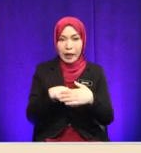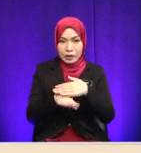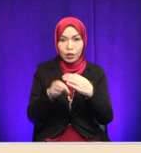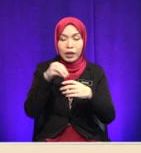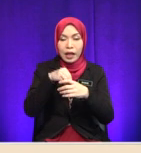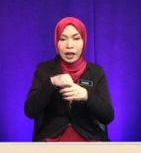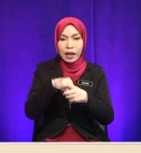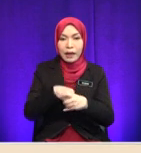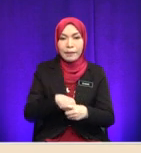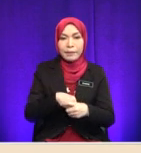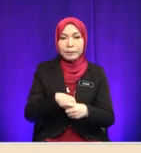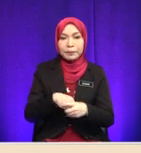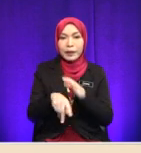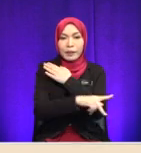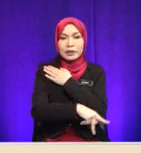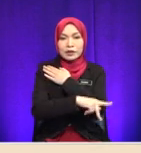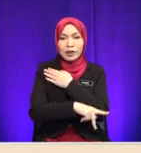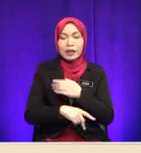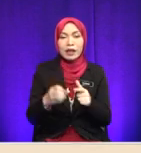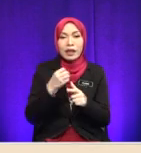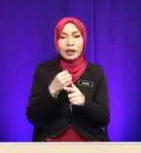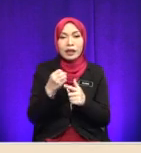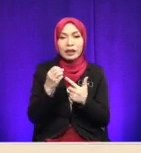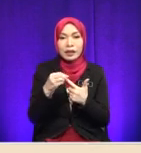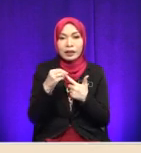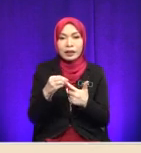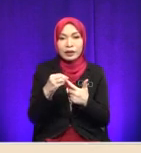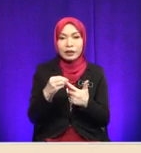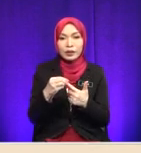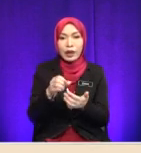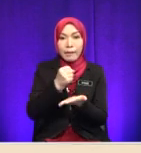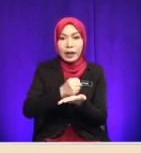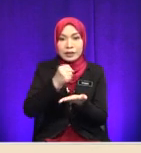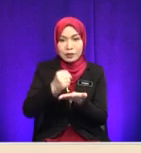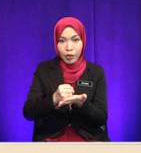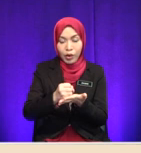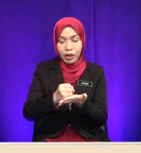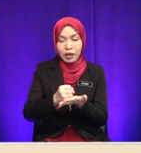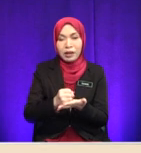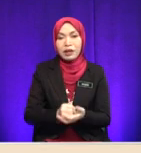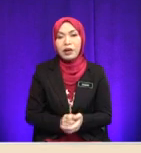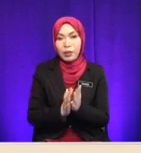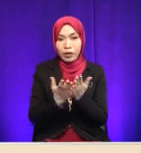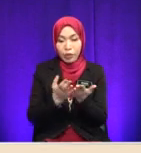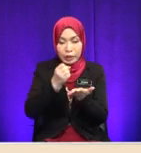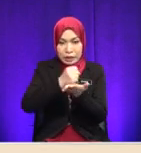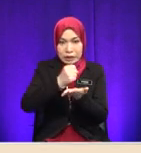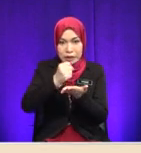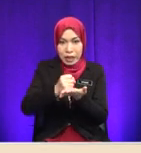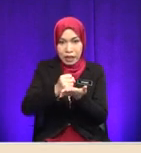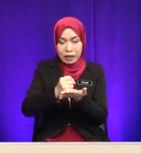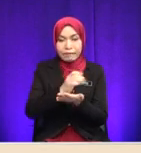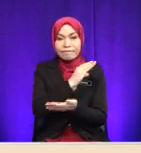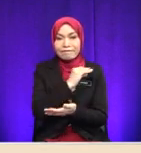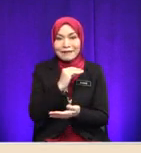persekutuan. Yang kedua, pasport, visa, permit masuk atau perakuan lain, kuarantin. Yang ketiga, ziarah